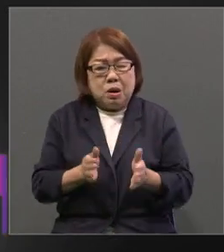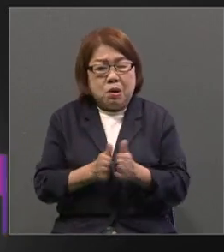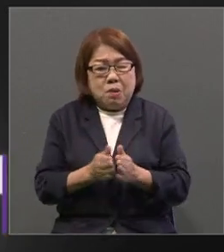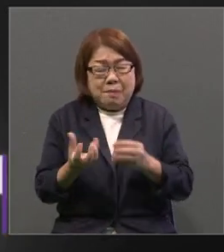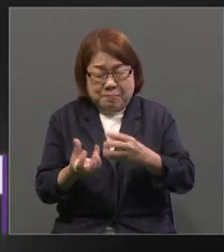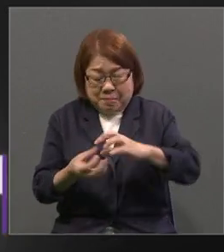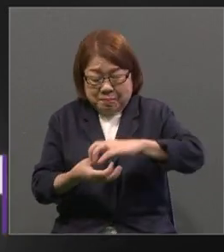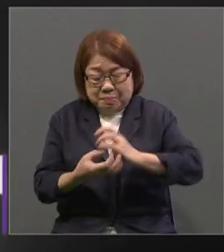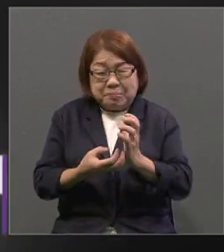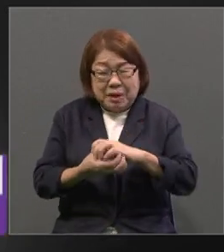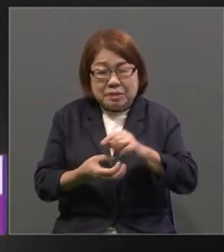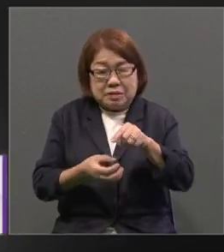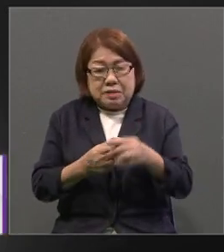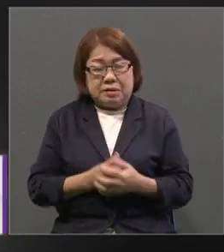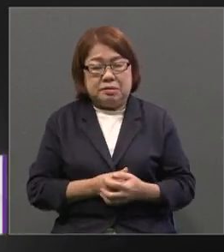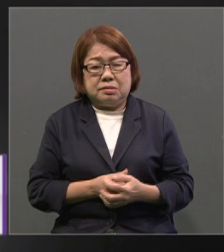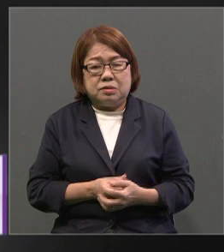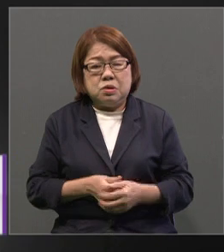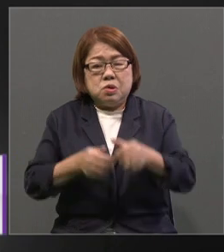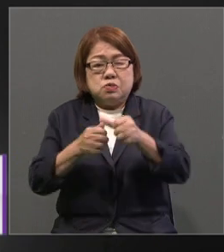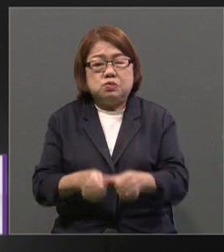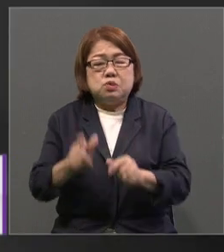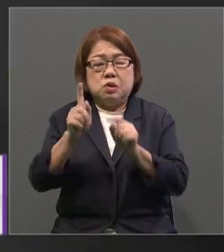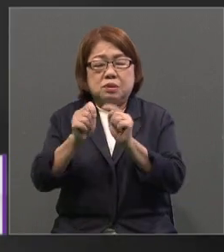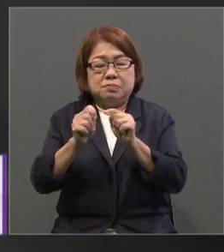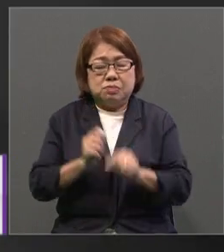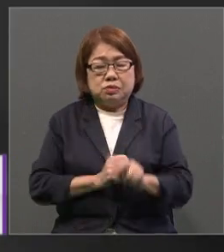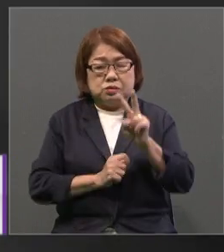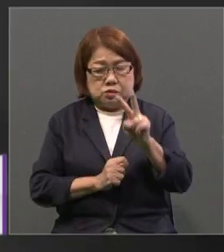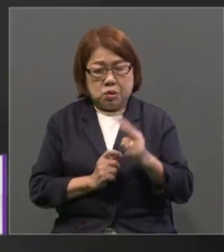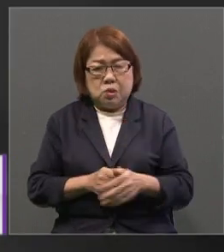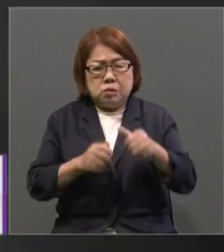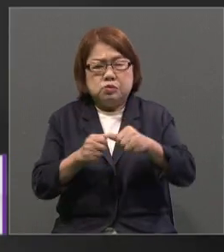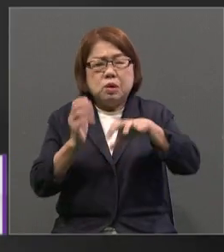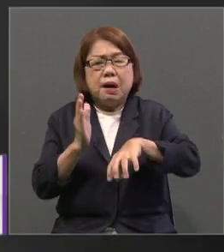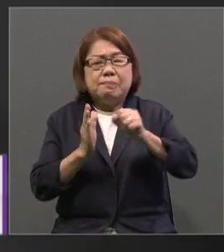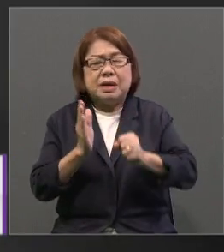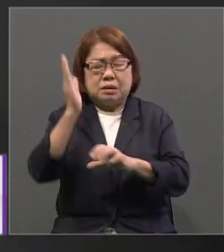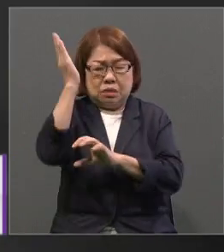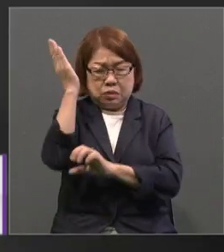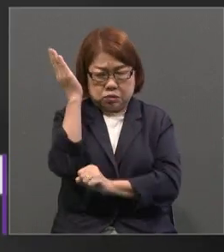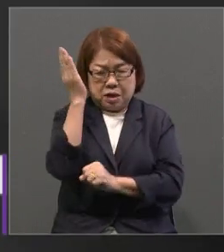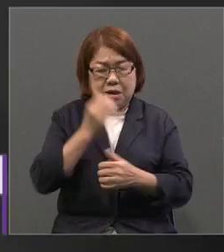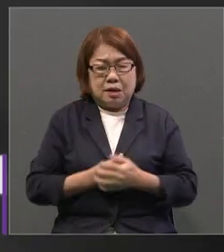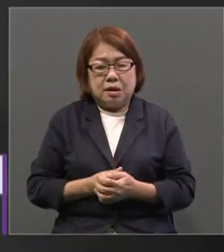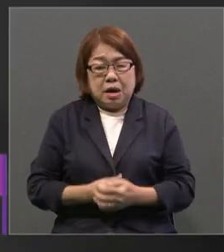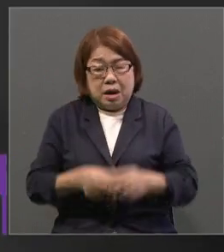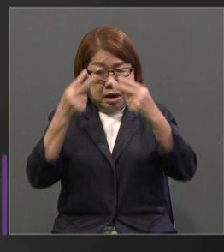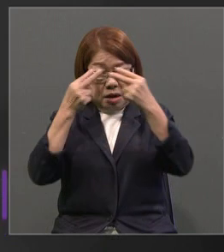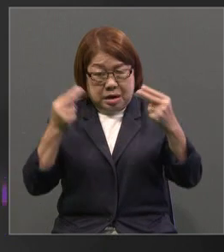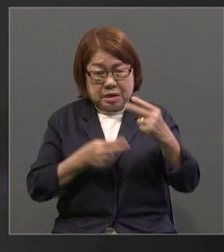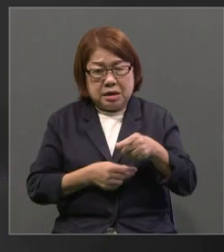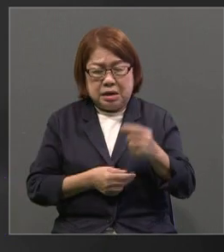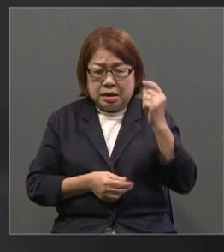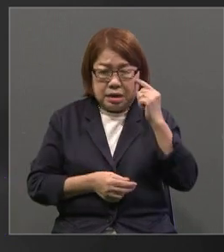น้ำทองเหลืองในเขตตำบลพะวงกับตำบลเขารูปช้างทั้งสองตำบลนี้อยู่ในอำเภอเมืองจังหวัดสงขลาครับแล้วก็คนร้ายก็